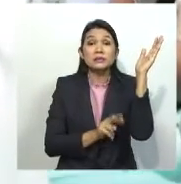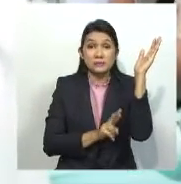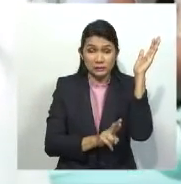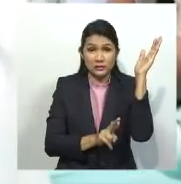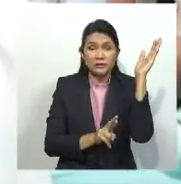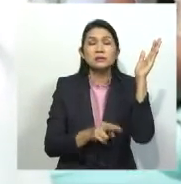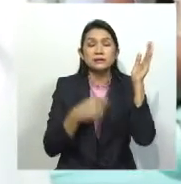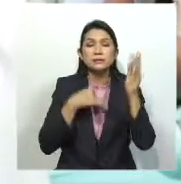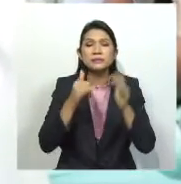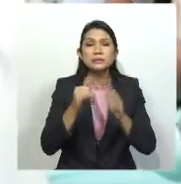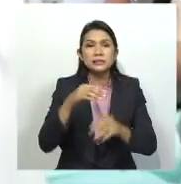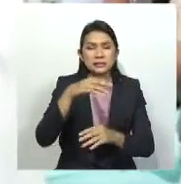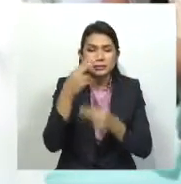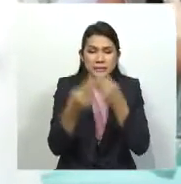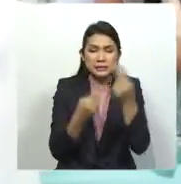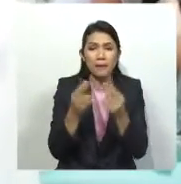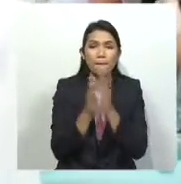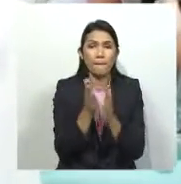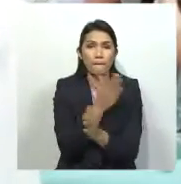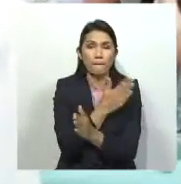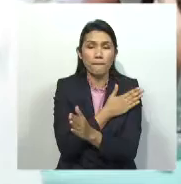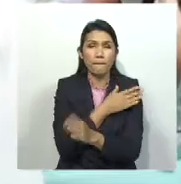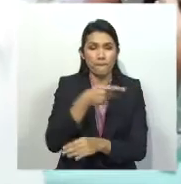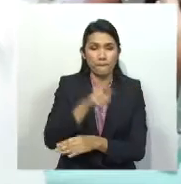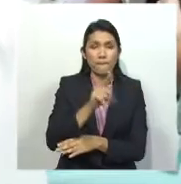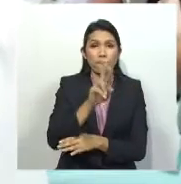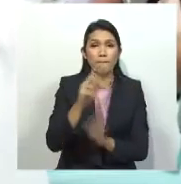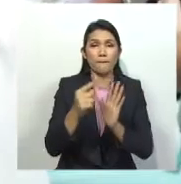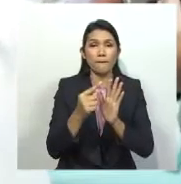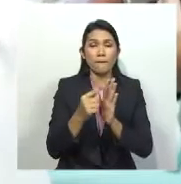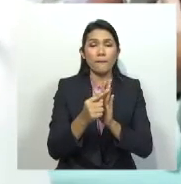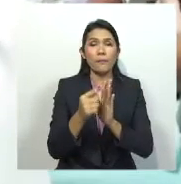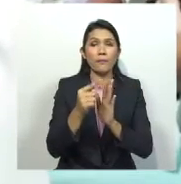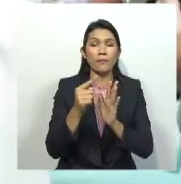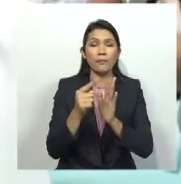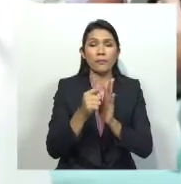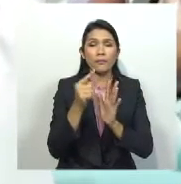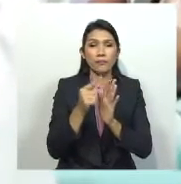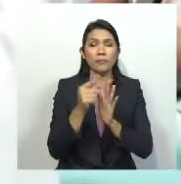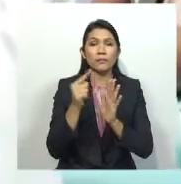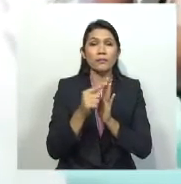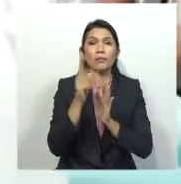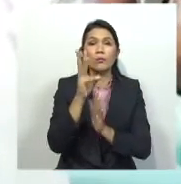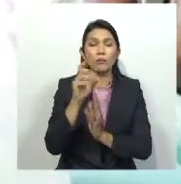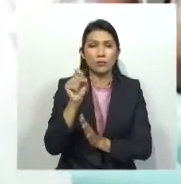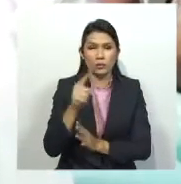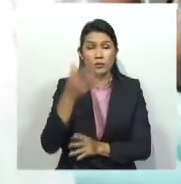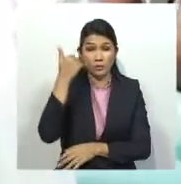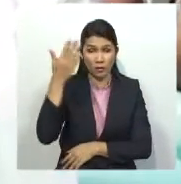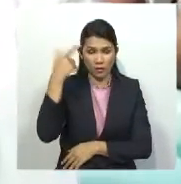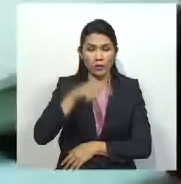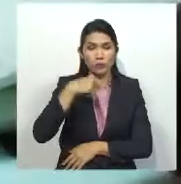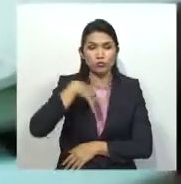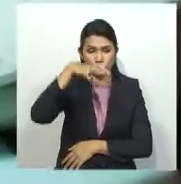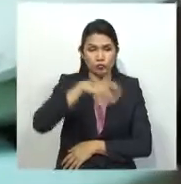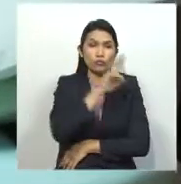สลงไปเยี่ยมพระประเวศสุขแก้วที่รักษาตัวอยู่ในโรงพยาบาลสุไหงโกลกจากเหตุการณ์คนร้ายบุกเข้า